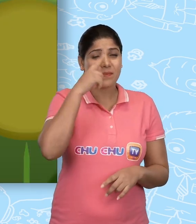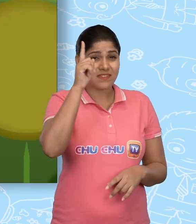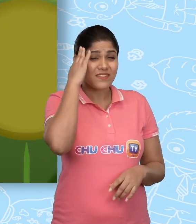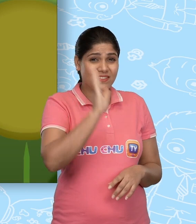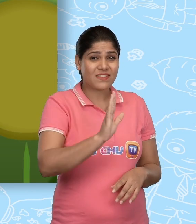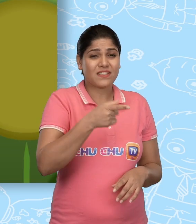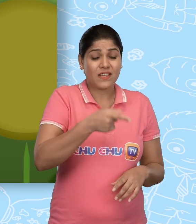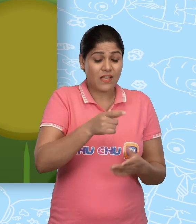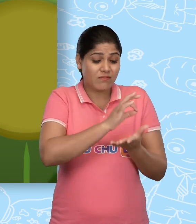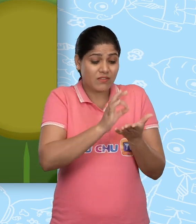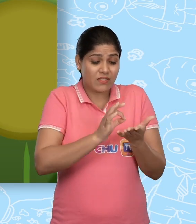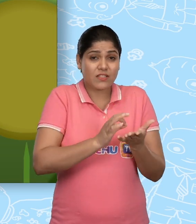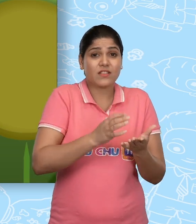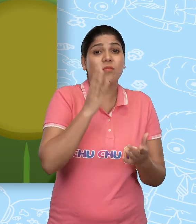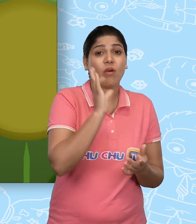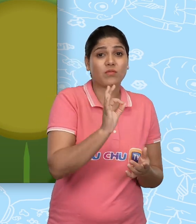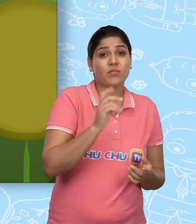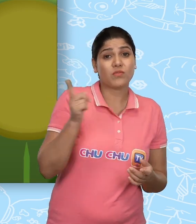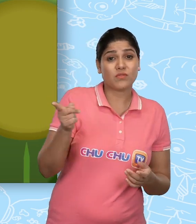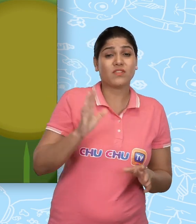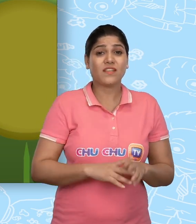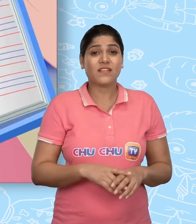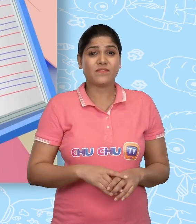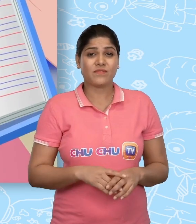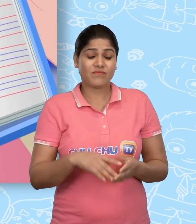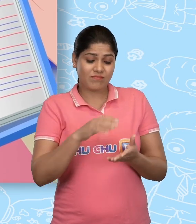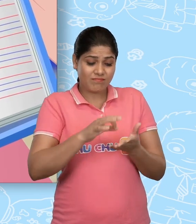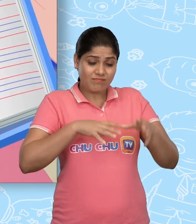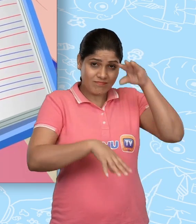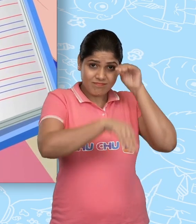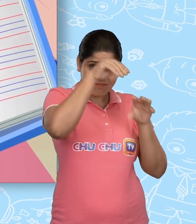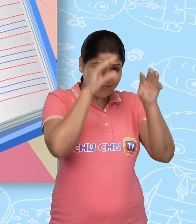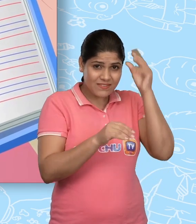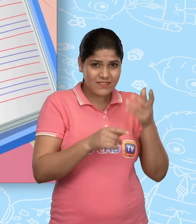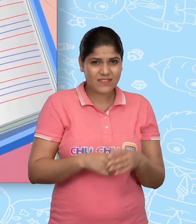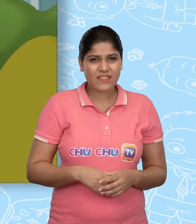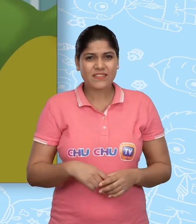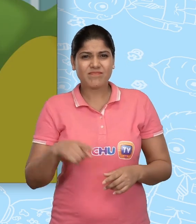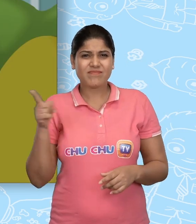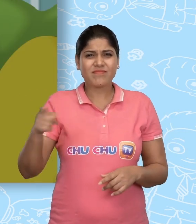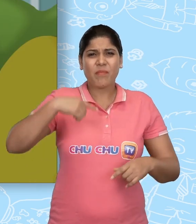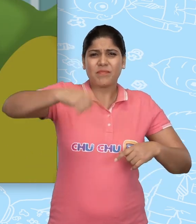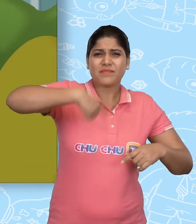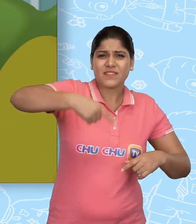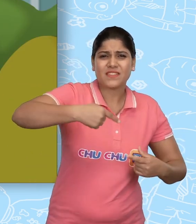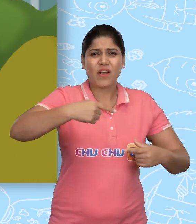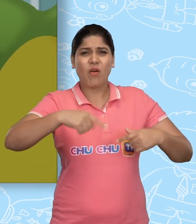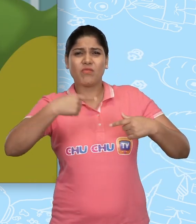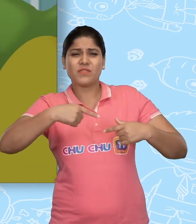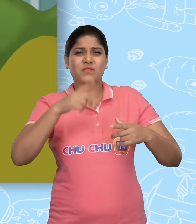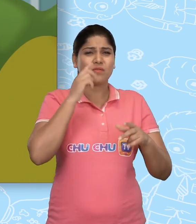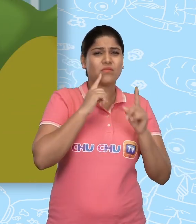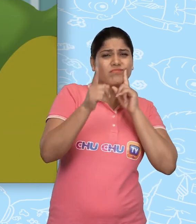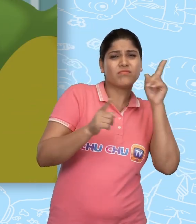चाचा की माँ जानती थी कि ये बहुत जरूरी है चाचा के लिए कि वो कुछ लिखना सीख ले। चाचा हमेशा कोई